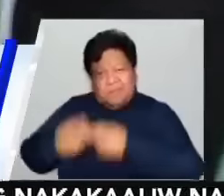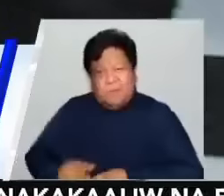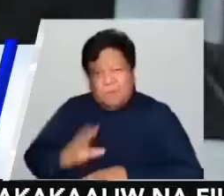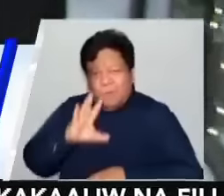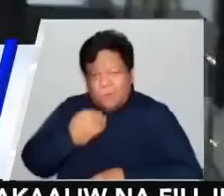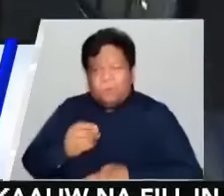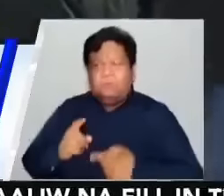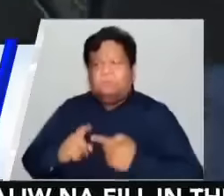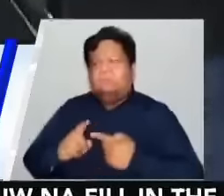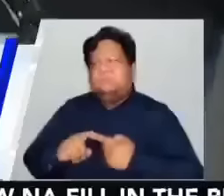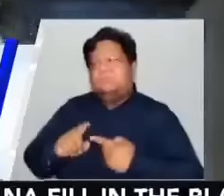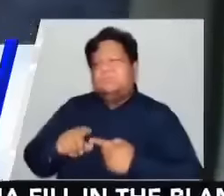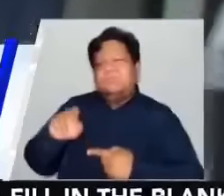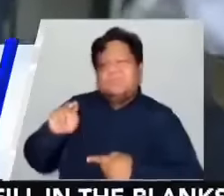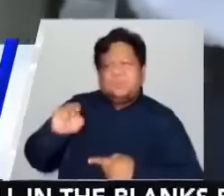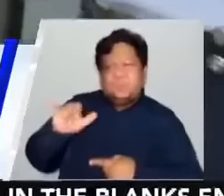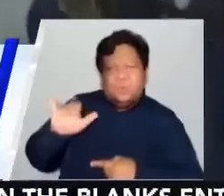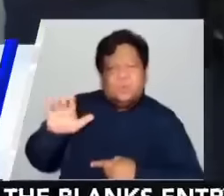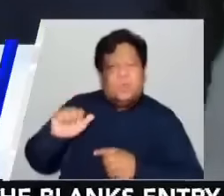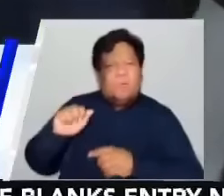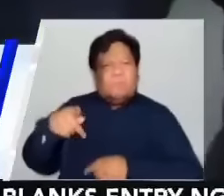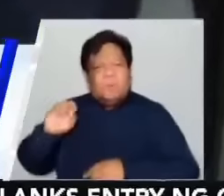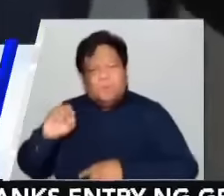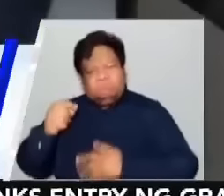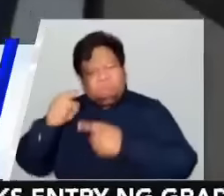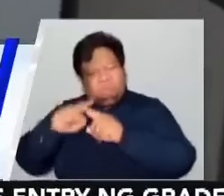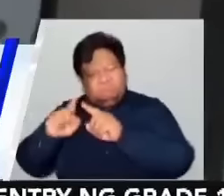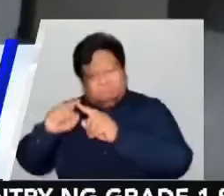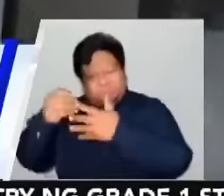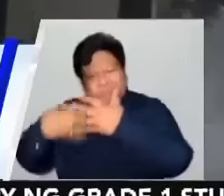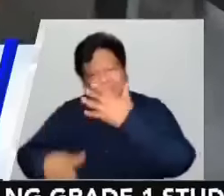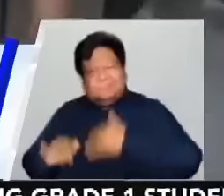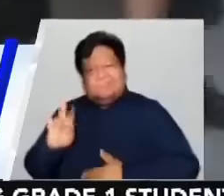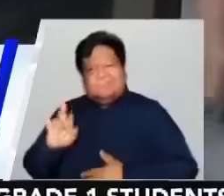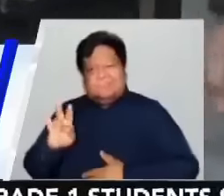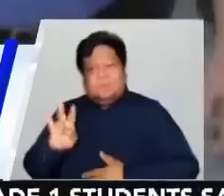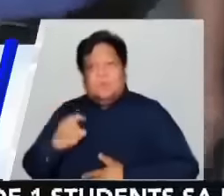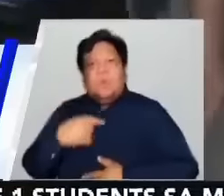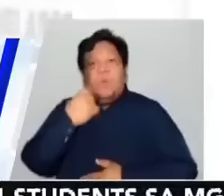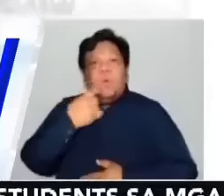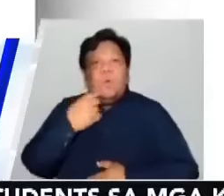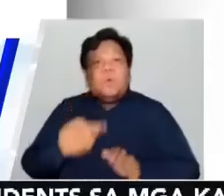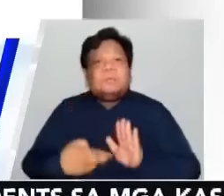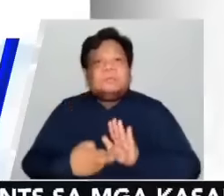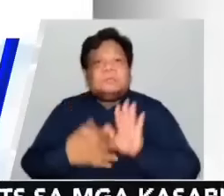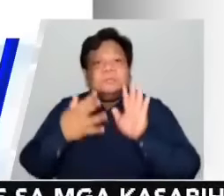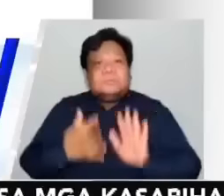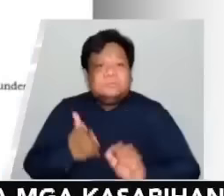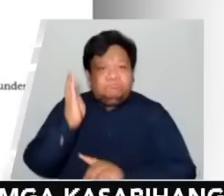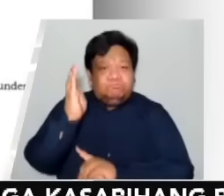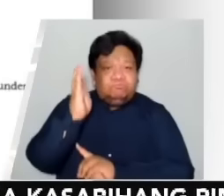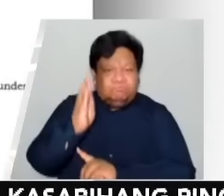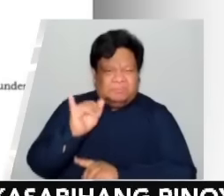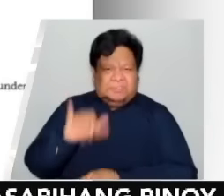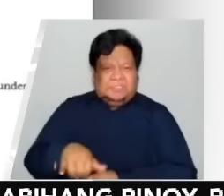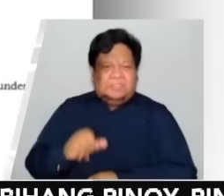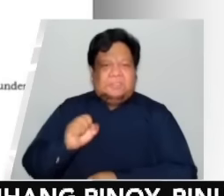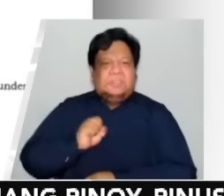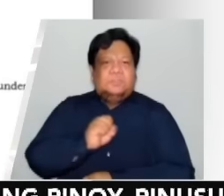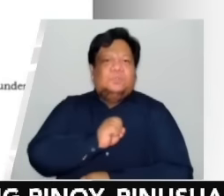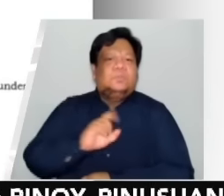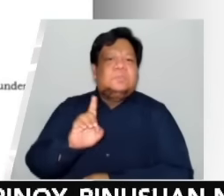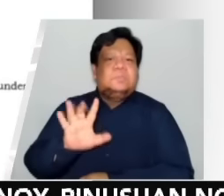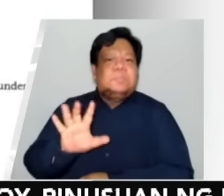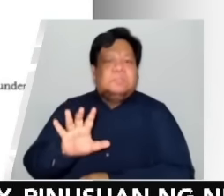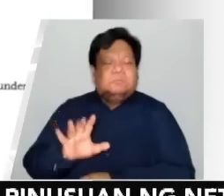Nagsilbing tagapagsalita ng mga naghain ng reklamo si dating Senador Laila De Lima. Ang inihaing grounds for